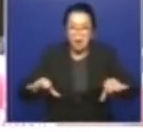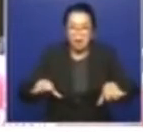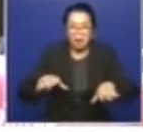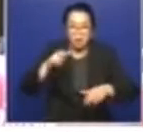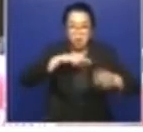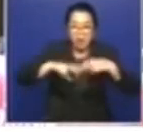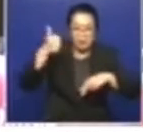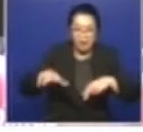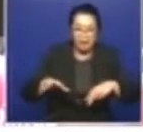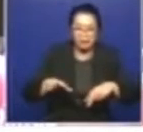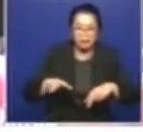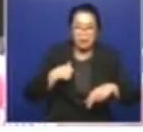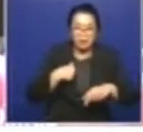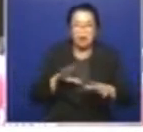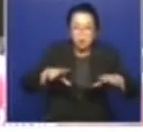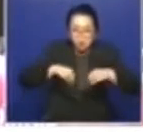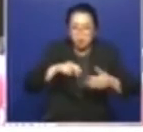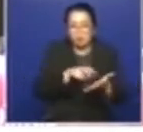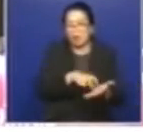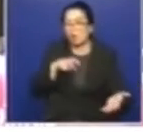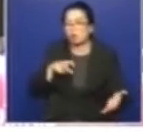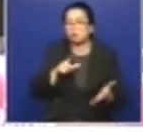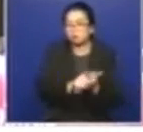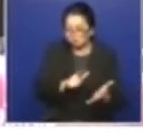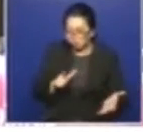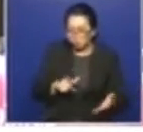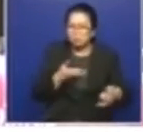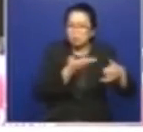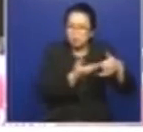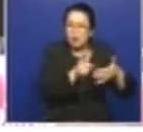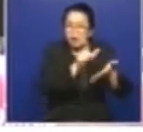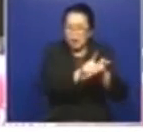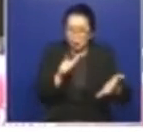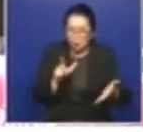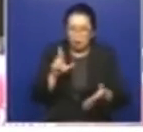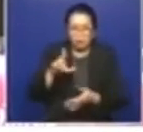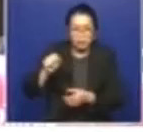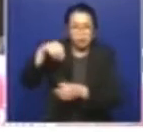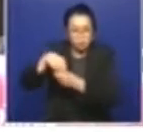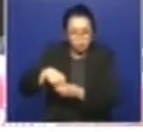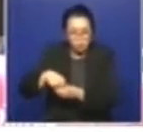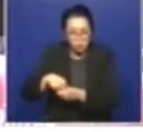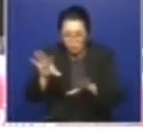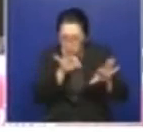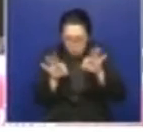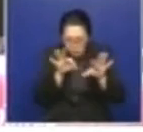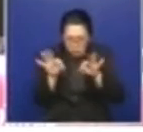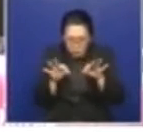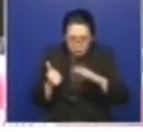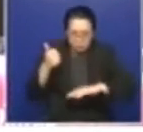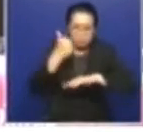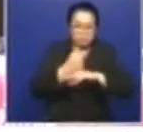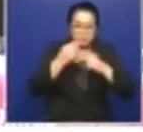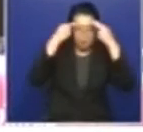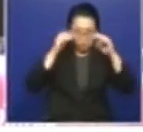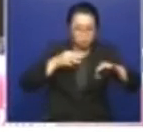ปรับหลายประเทศลาออกนะถ้าท่านจะลาออกปั๊บสภายังอยู่เฟ้นกันขึ้นมาตามกลไกนี่ประช